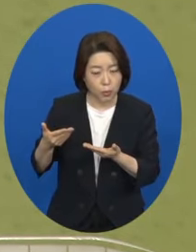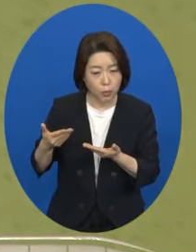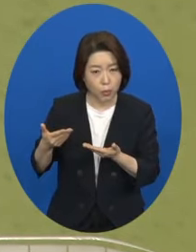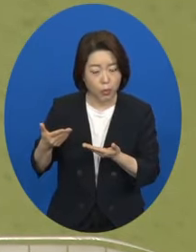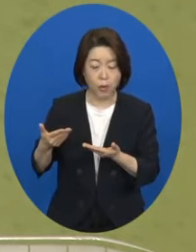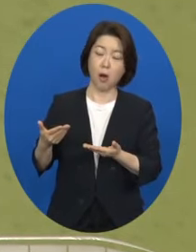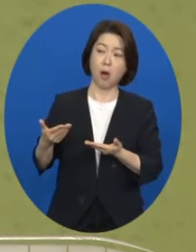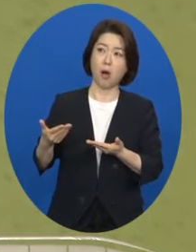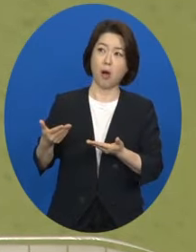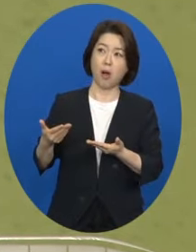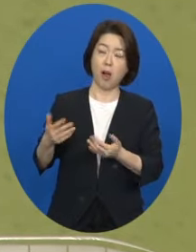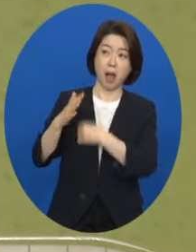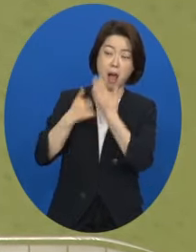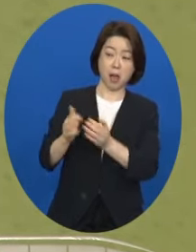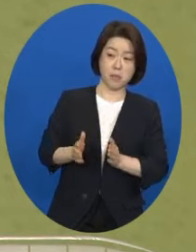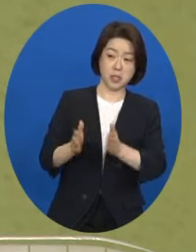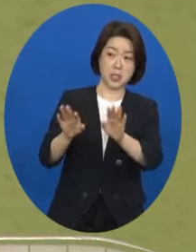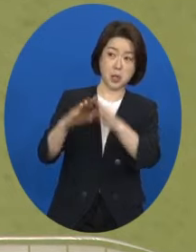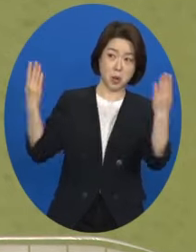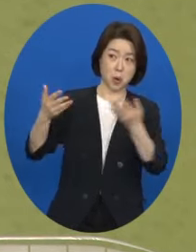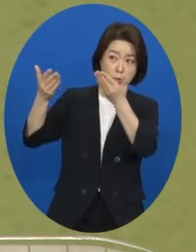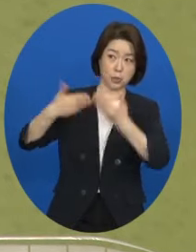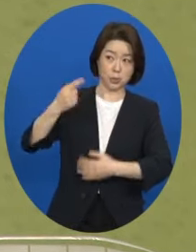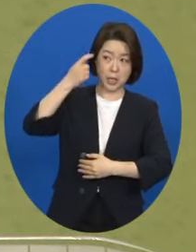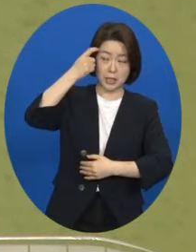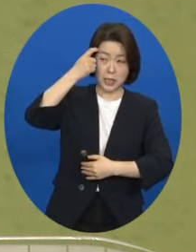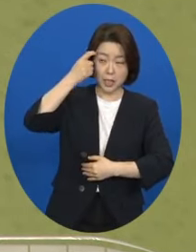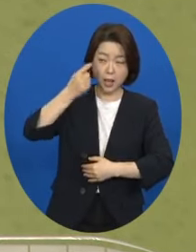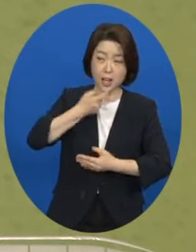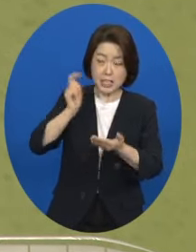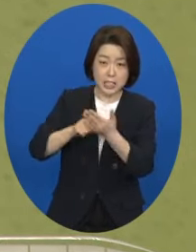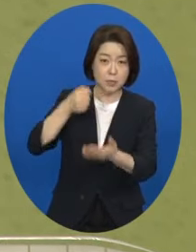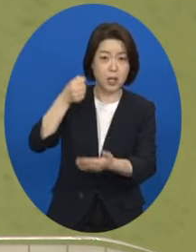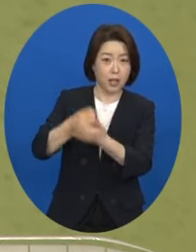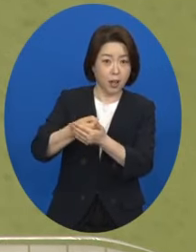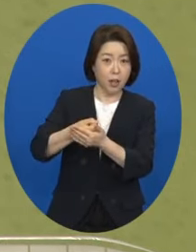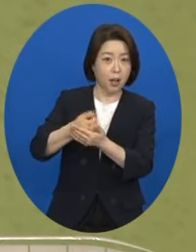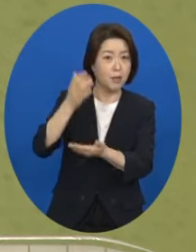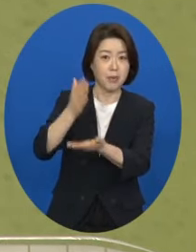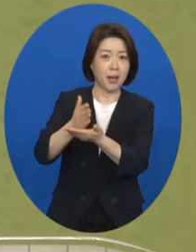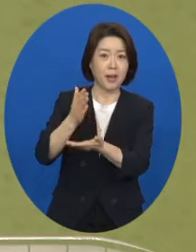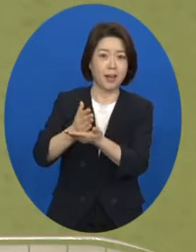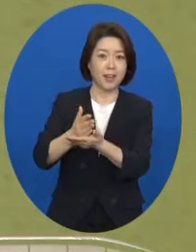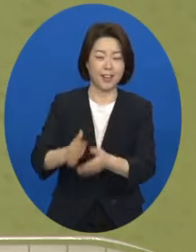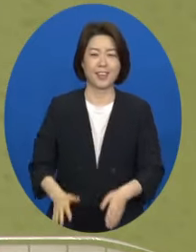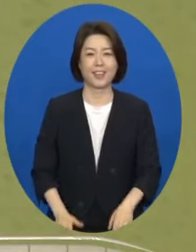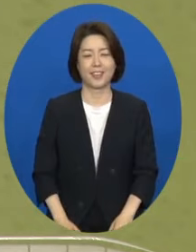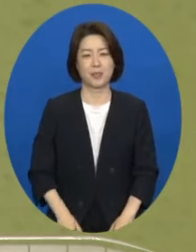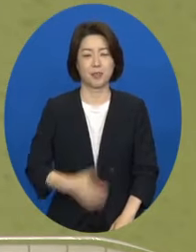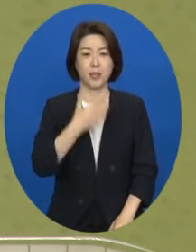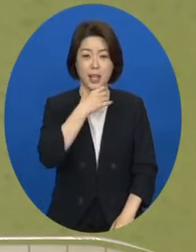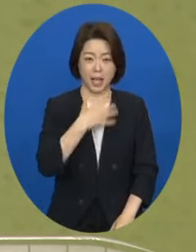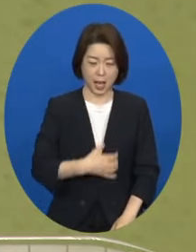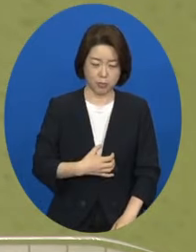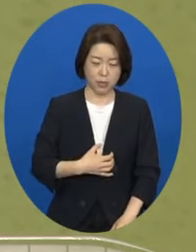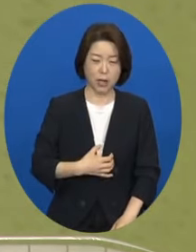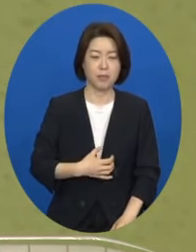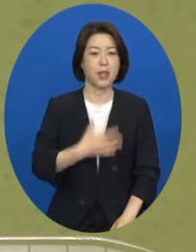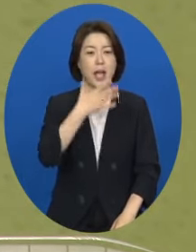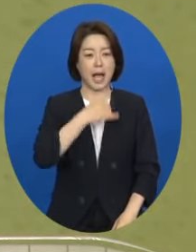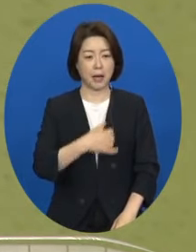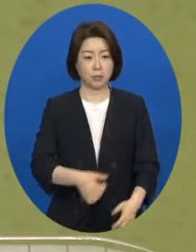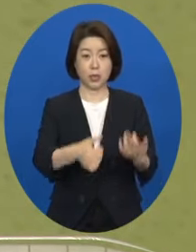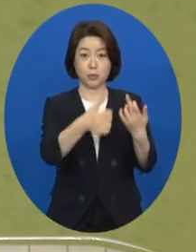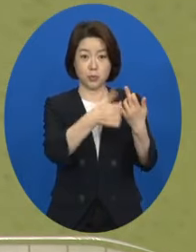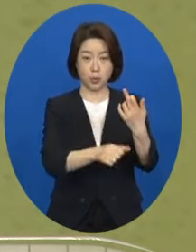덥석 하나님께서 길을 열어주셨다라고 생각하지 않아야 된다는 것이죠. 아브람과 롯이 결국에는 이제